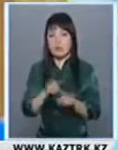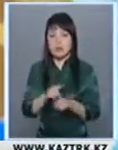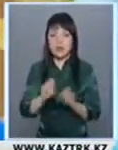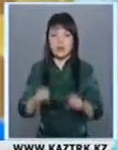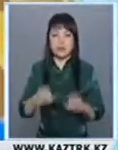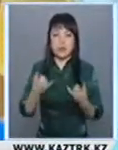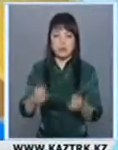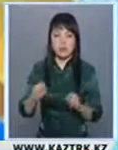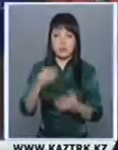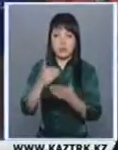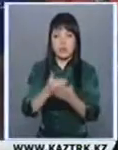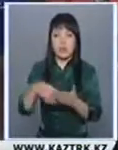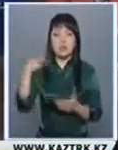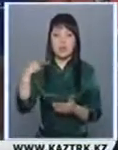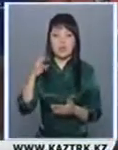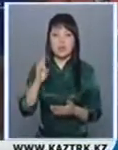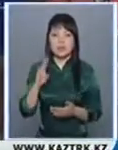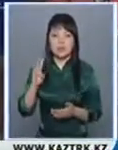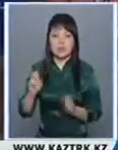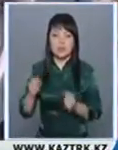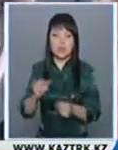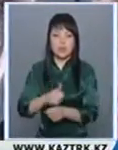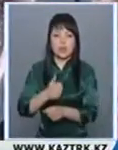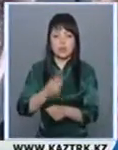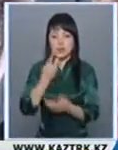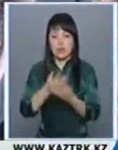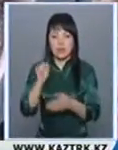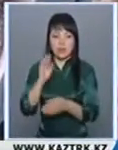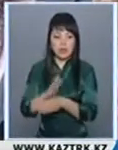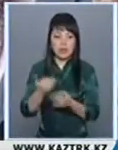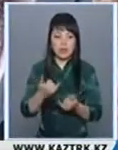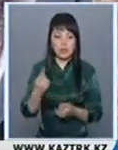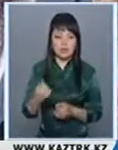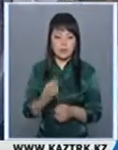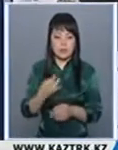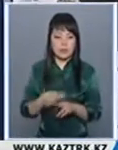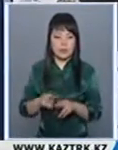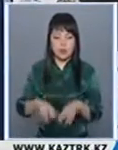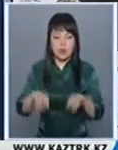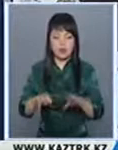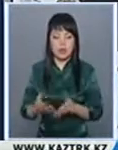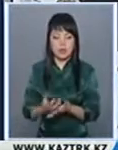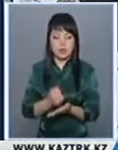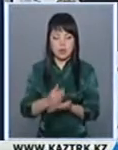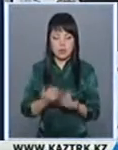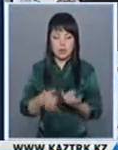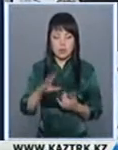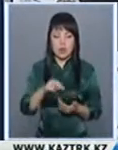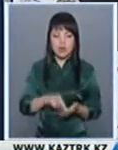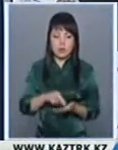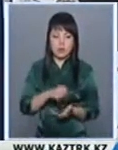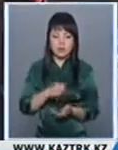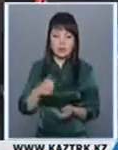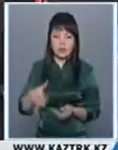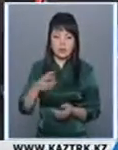жетімдету. Бағдарлама президент Нұрсұлтан Назарбаевтың бастамасымен былтыр ақпан айында алғаш қолға алынған болатын. Мақсаты ұлттық компаниялардың құнды қағаздарына